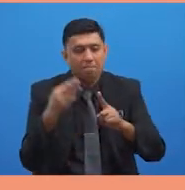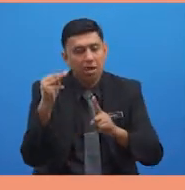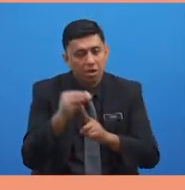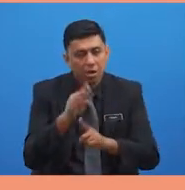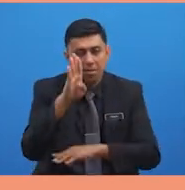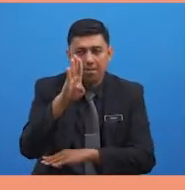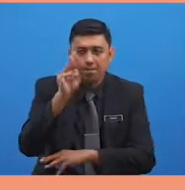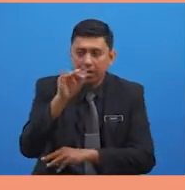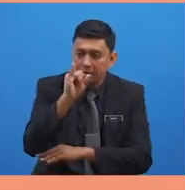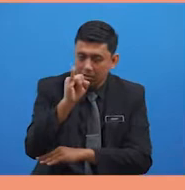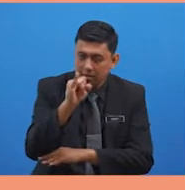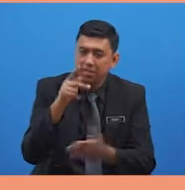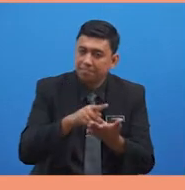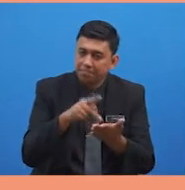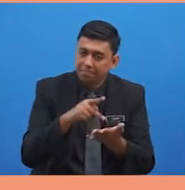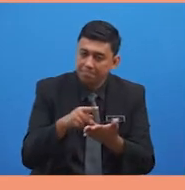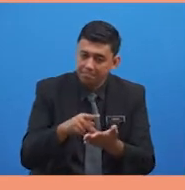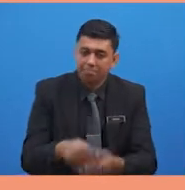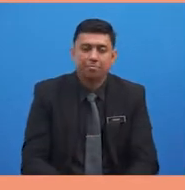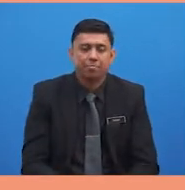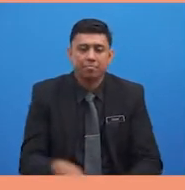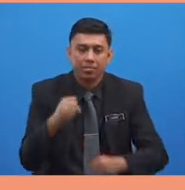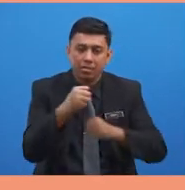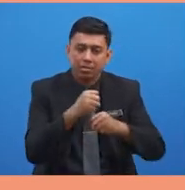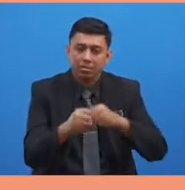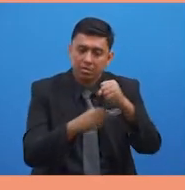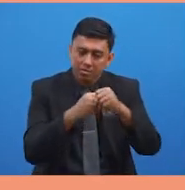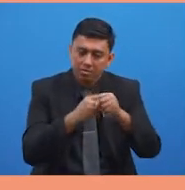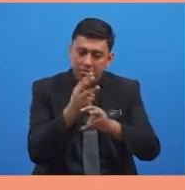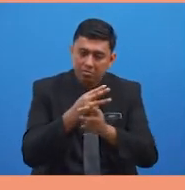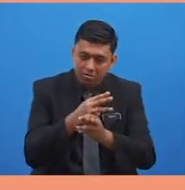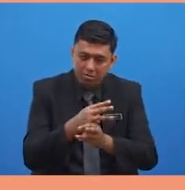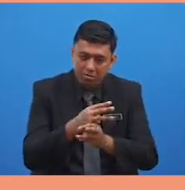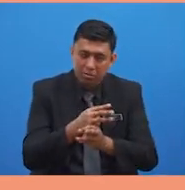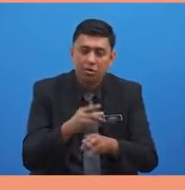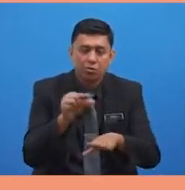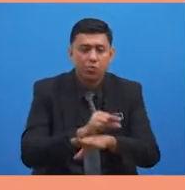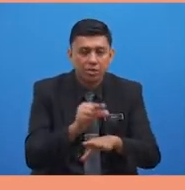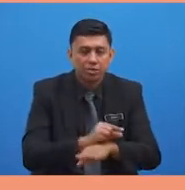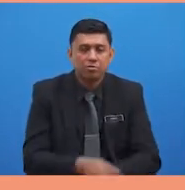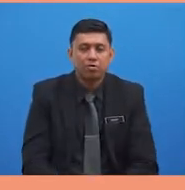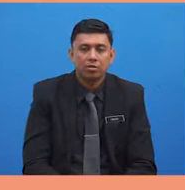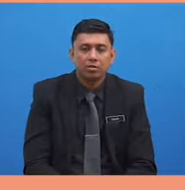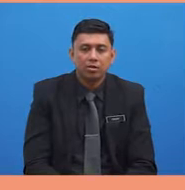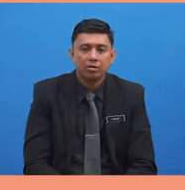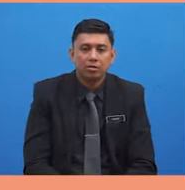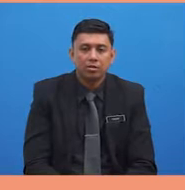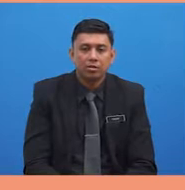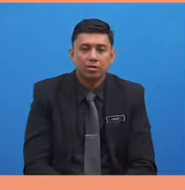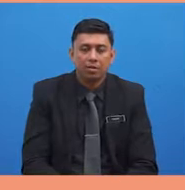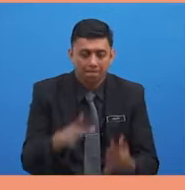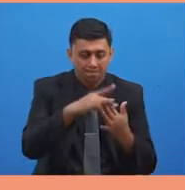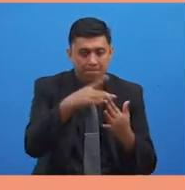skor BMI yang telah dikira, struktur kawalan yang akan kita gunakan ialah struktur